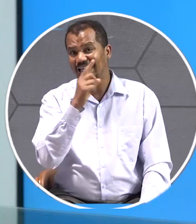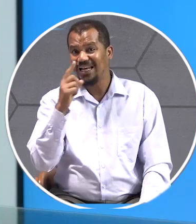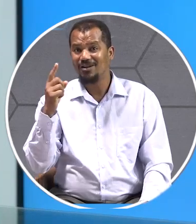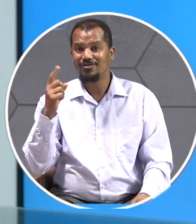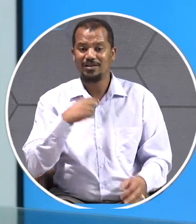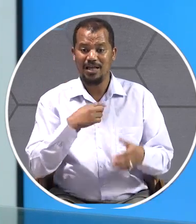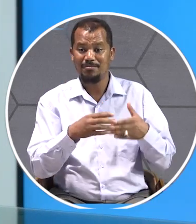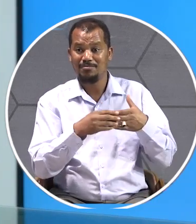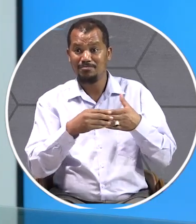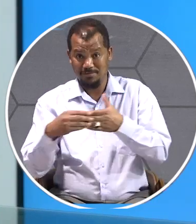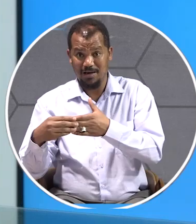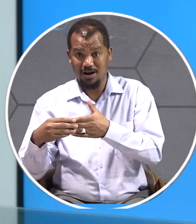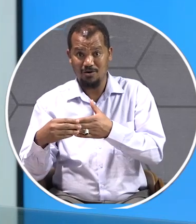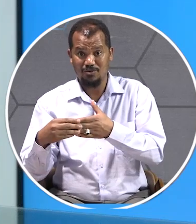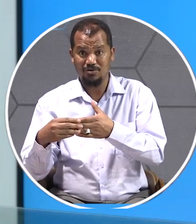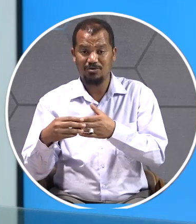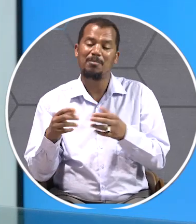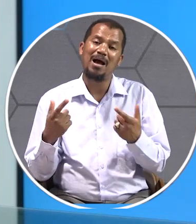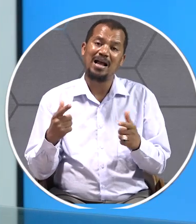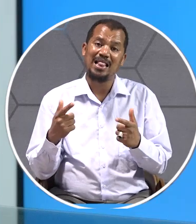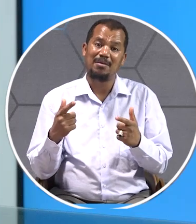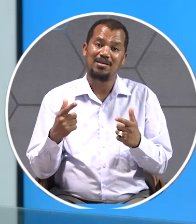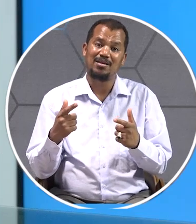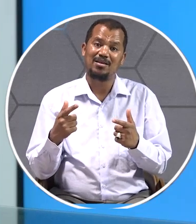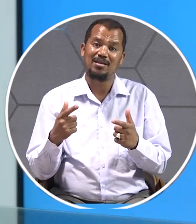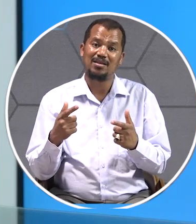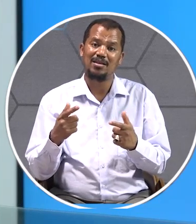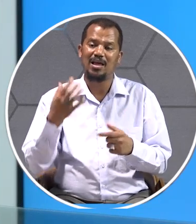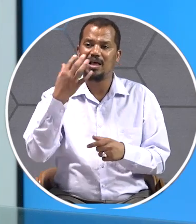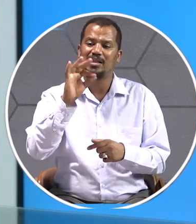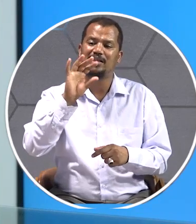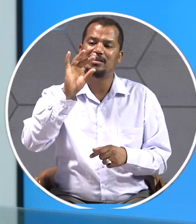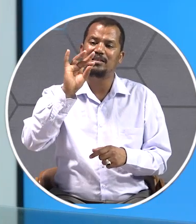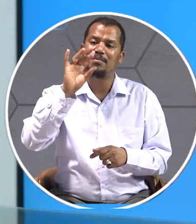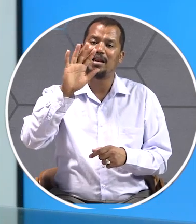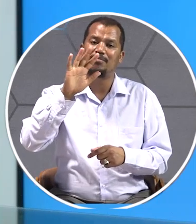የእያንዳንዱን ምመራውን። እኔ ለአጋጣሚ እንግዲህ